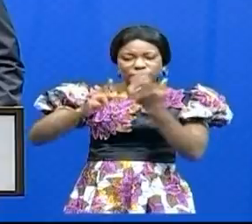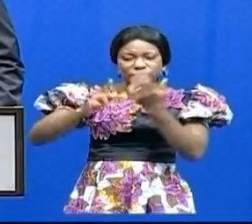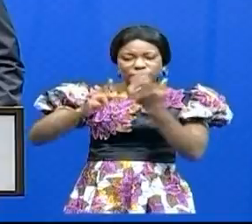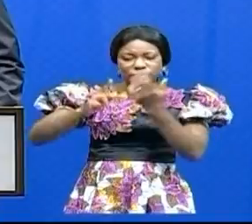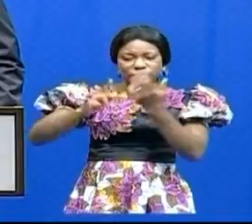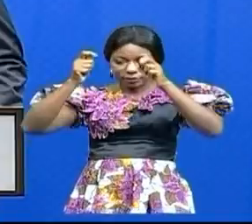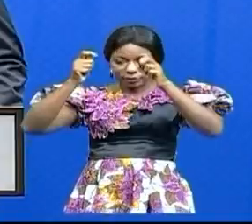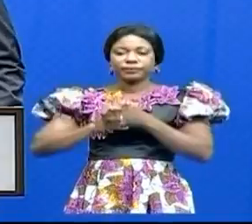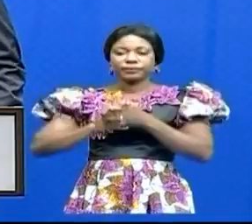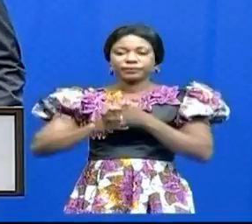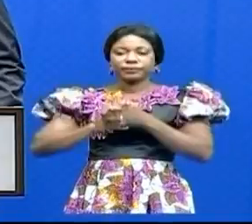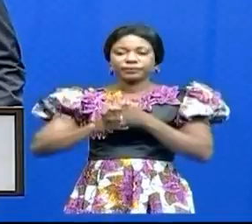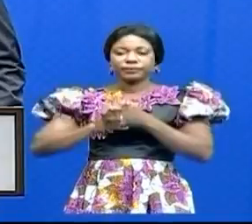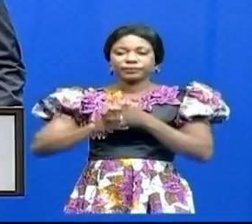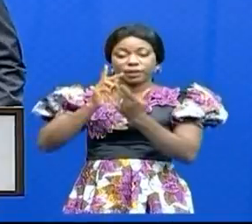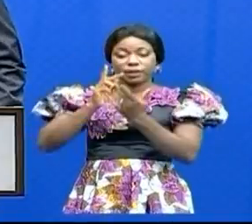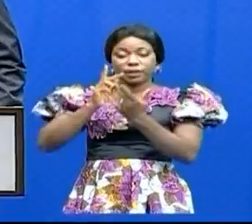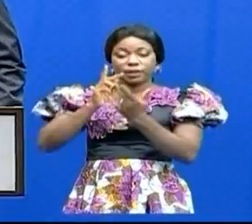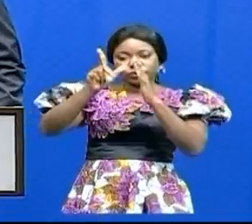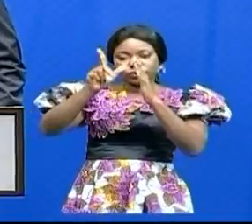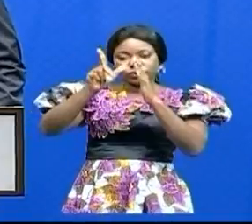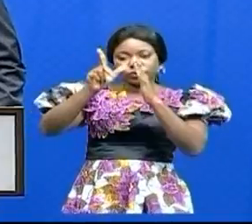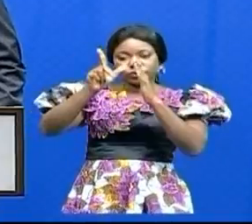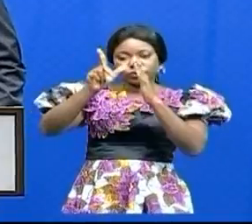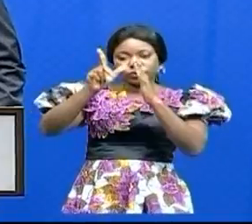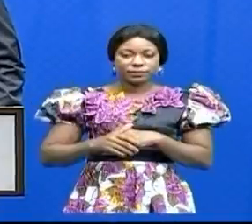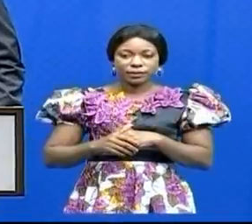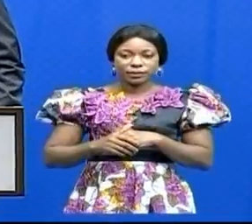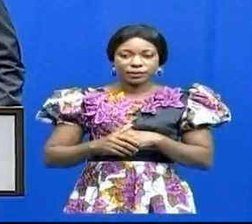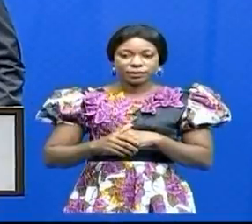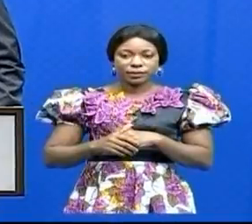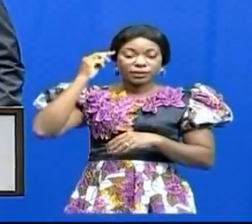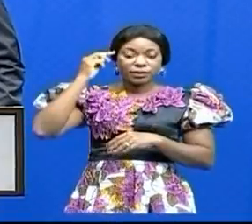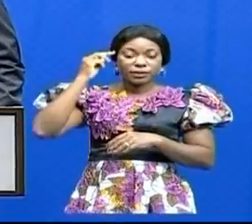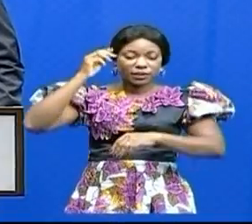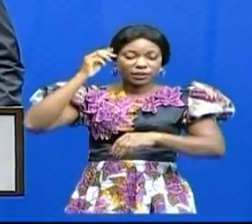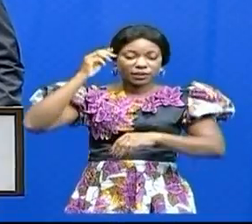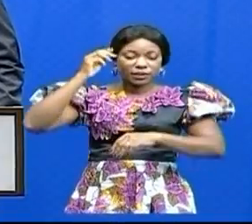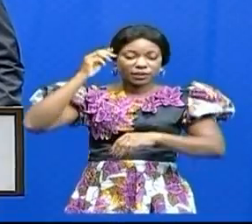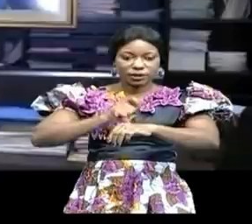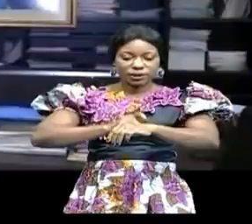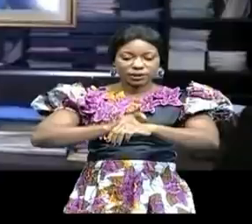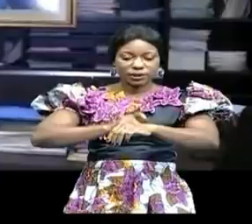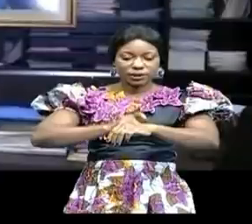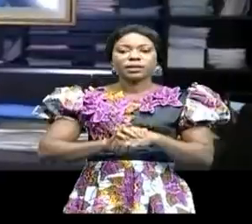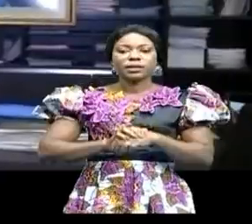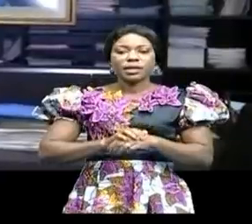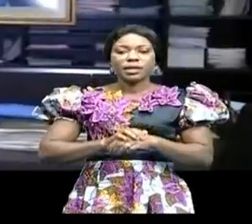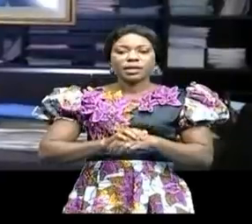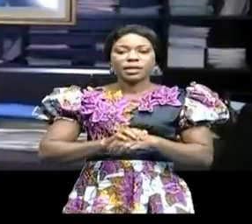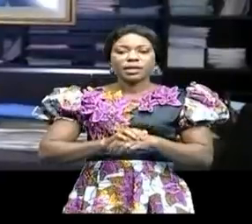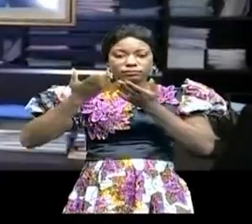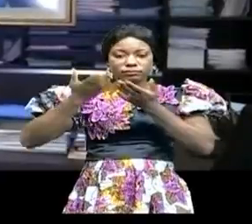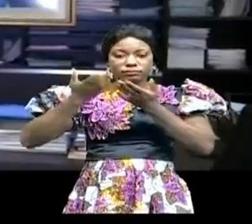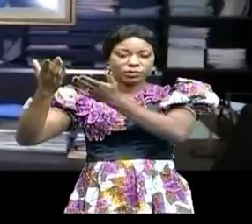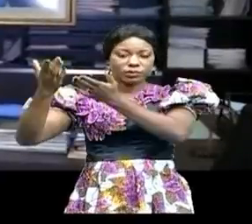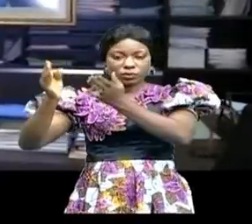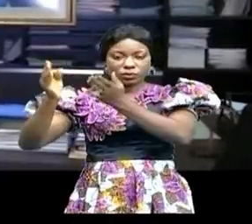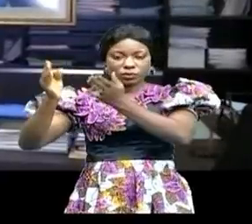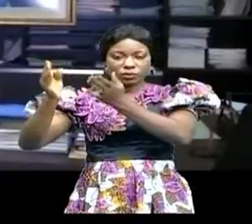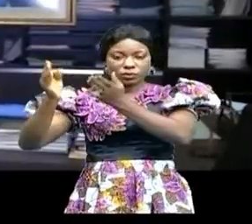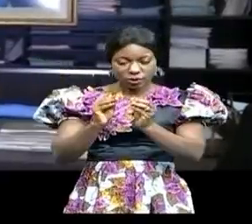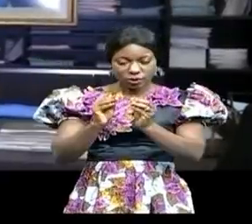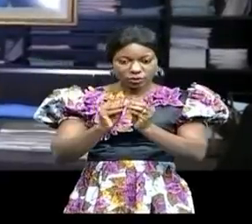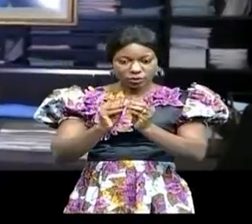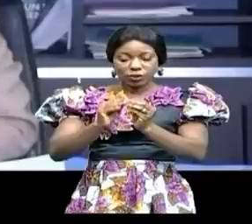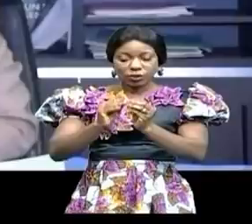Projet de loi. Le ministre d'État, ministre de la Justice et garde de Sceaux a soumis au conseil le projet de loi